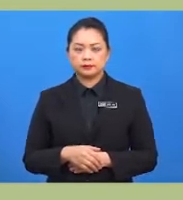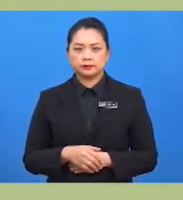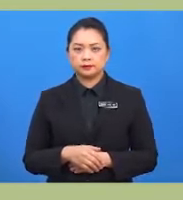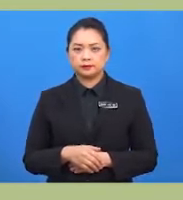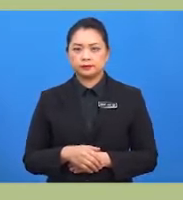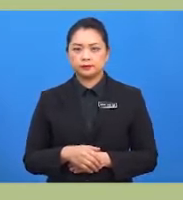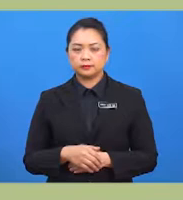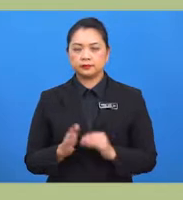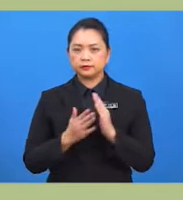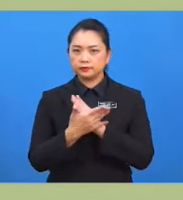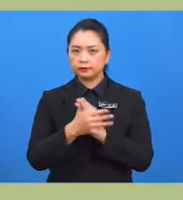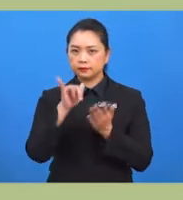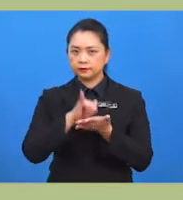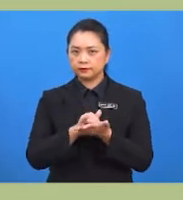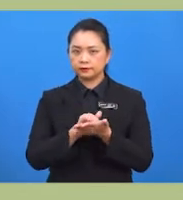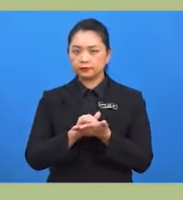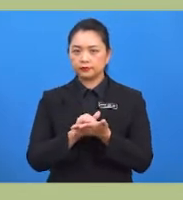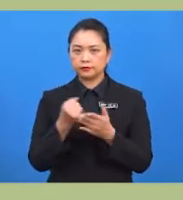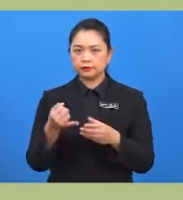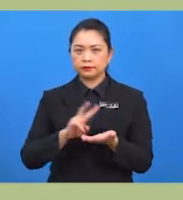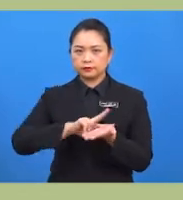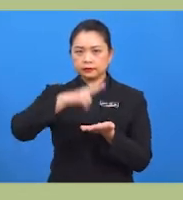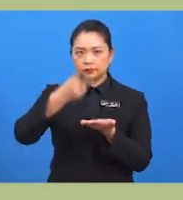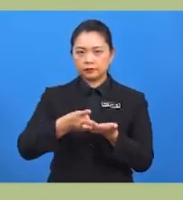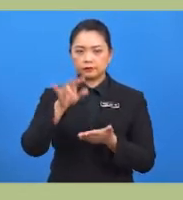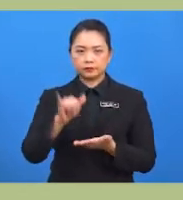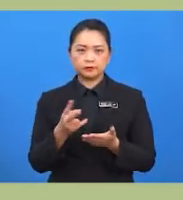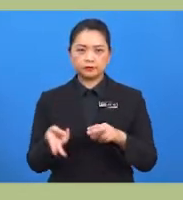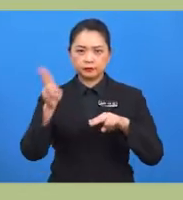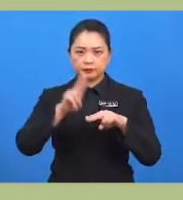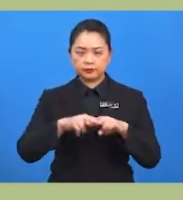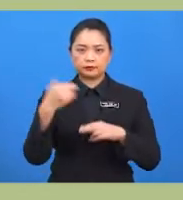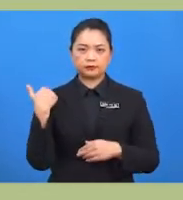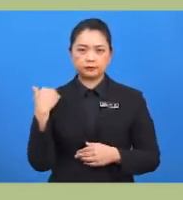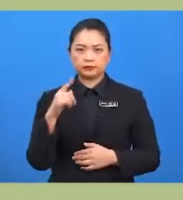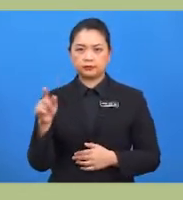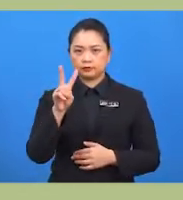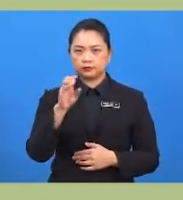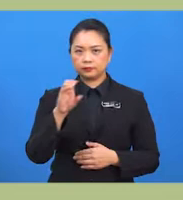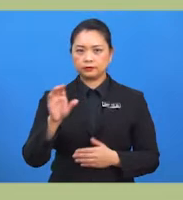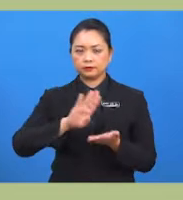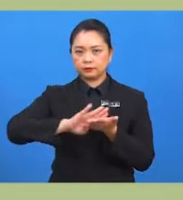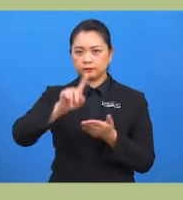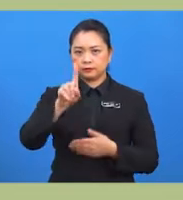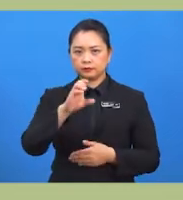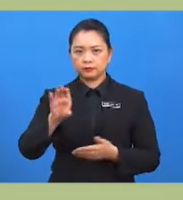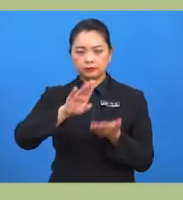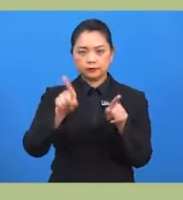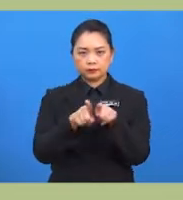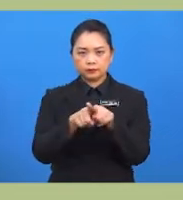oleh itu isipadu air yang ditambahi la210 luck 100